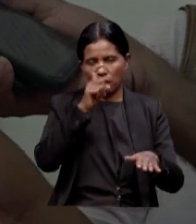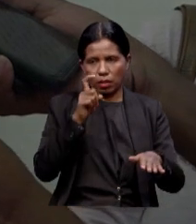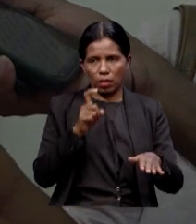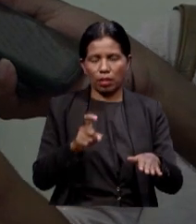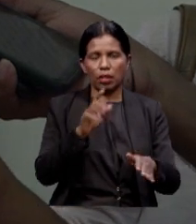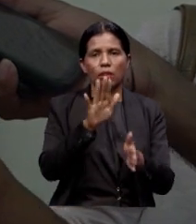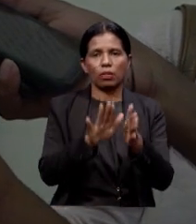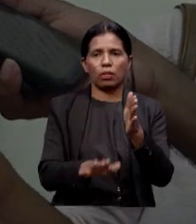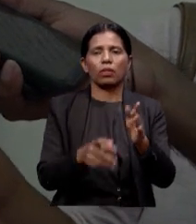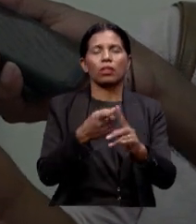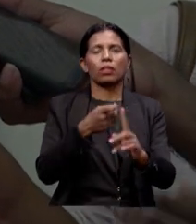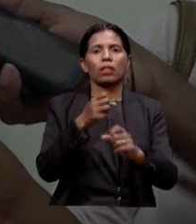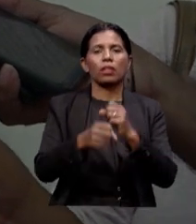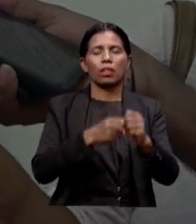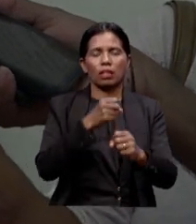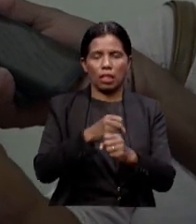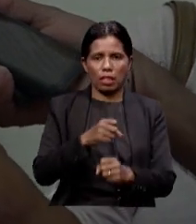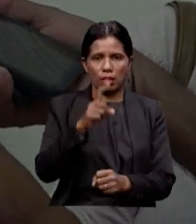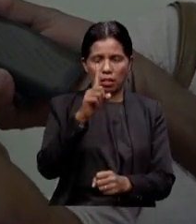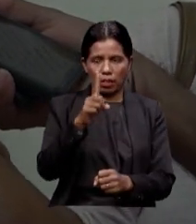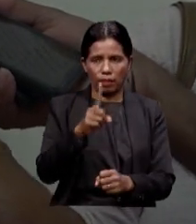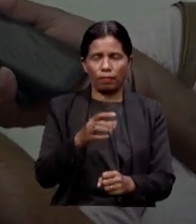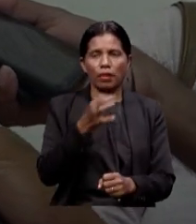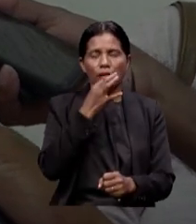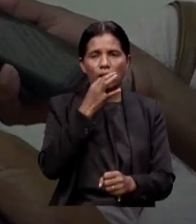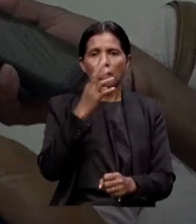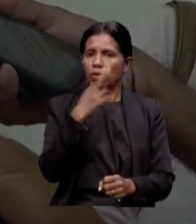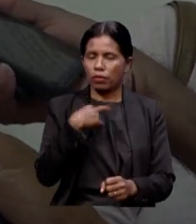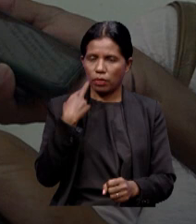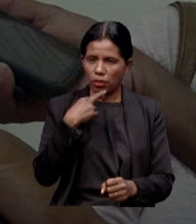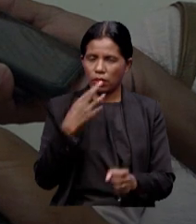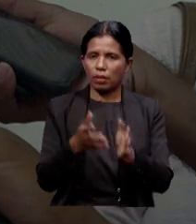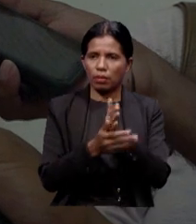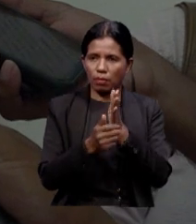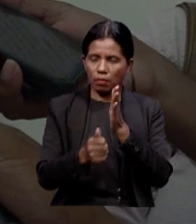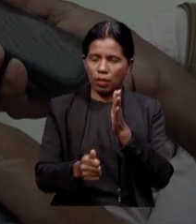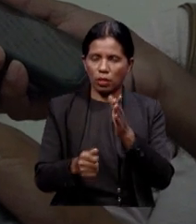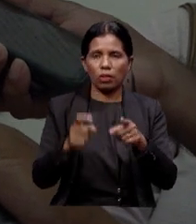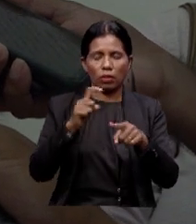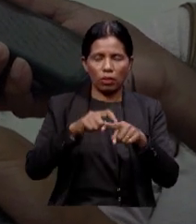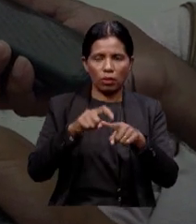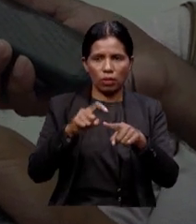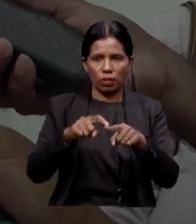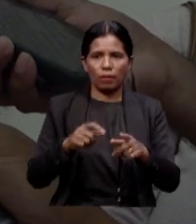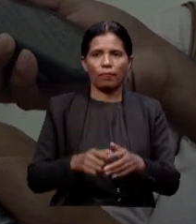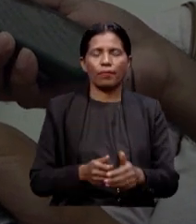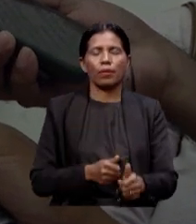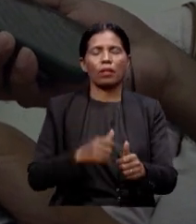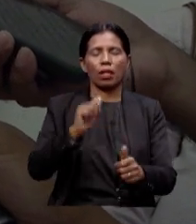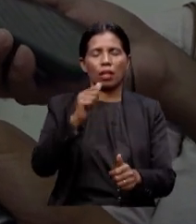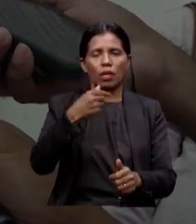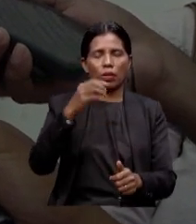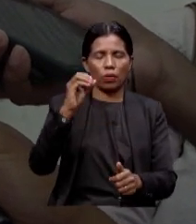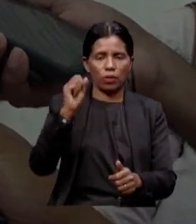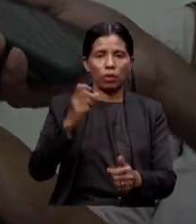tina ida hahane komposto husi fos mina hokoto Tira Agustina Segurado, programa